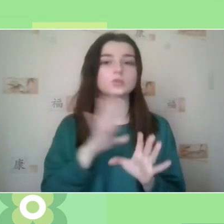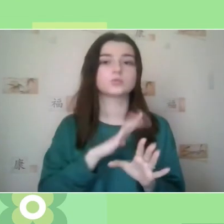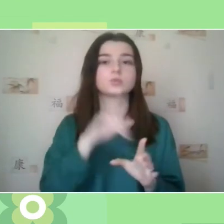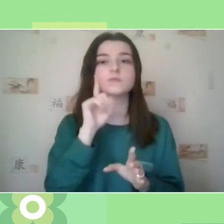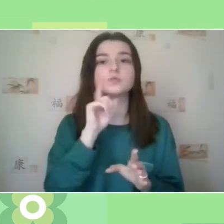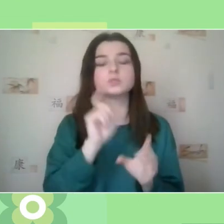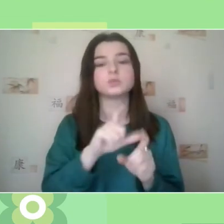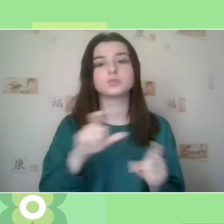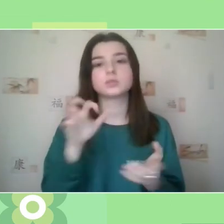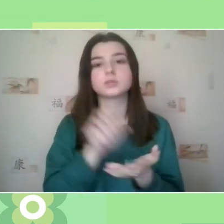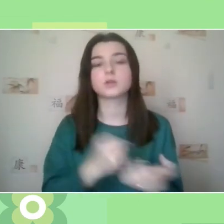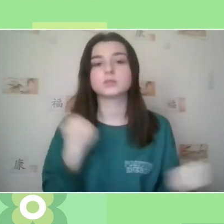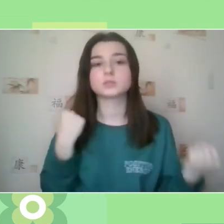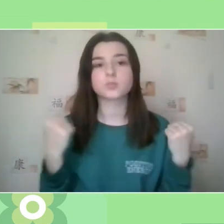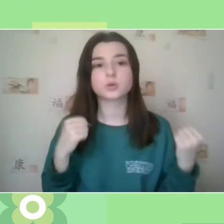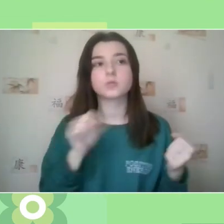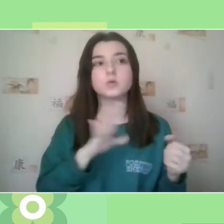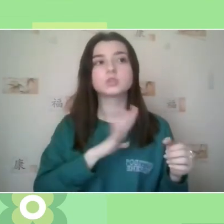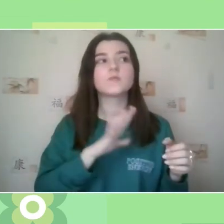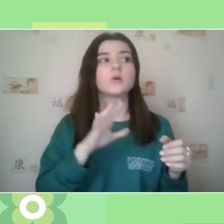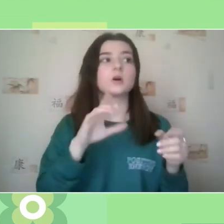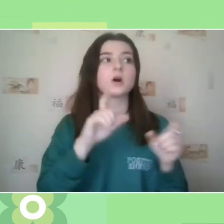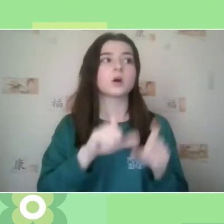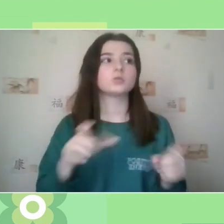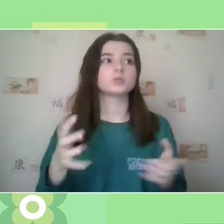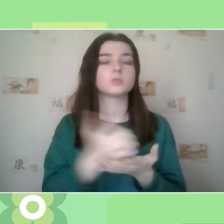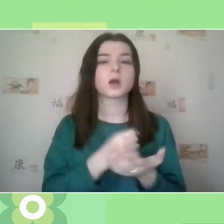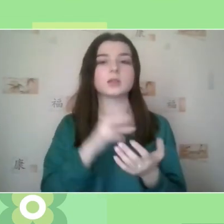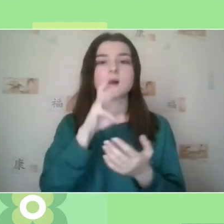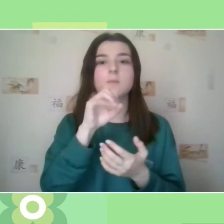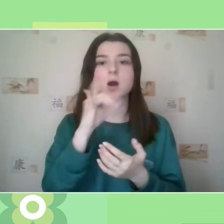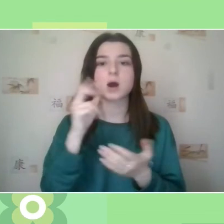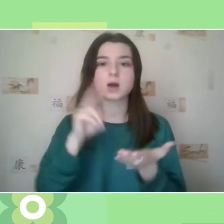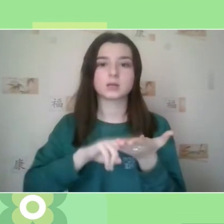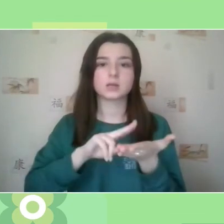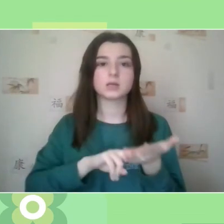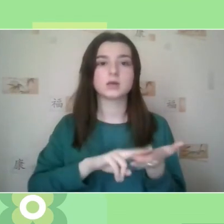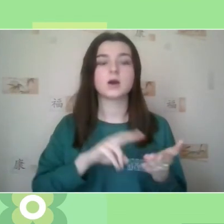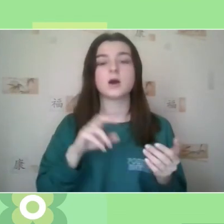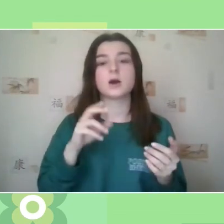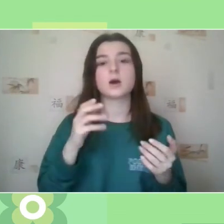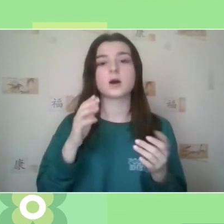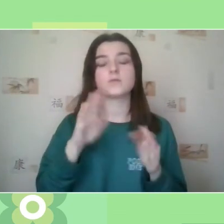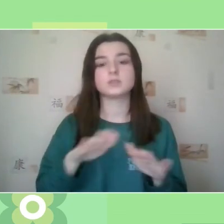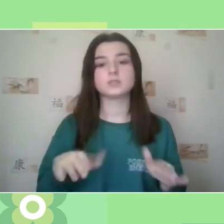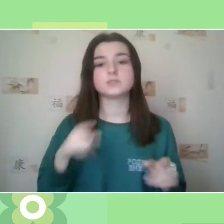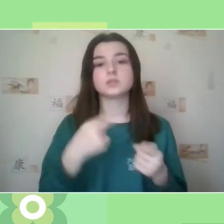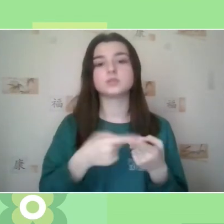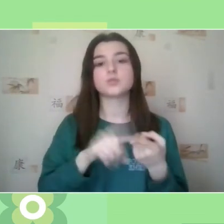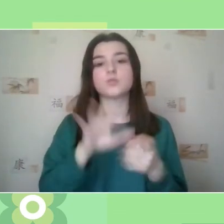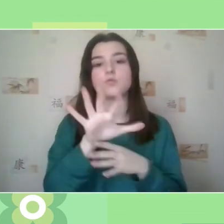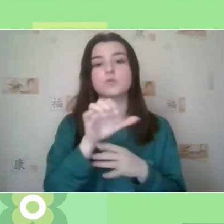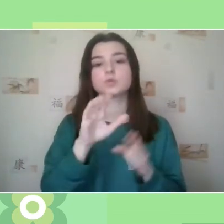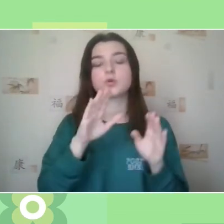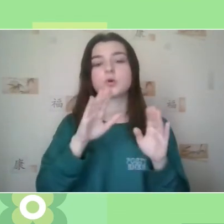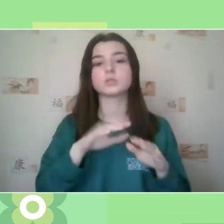юності займалася спортом, може людина в юності марки збирала і так далі. На цьому фото команда, жіноча баскетбольна команда